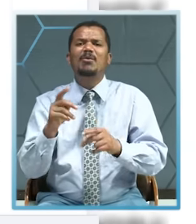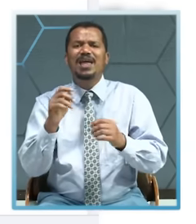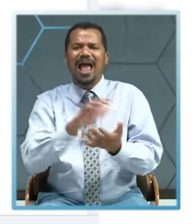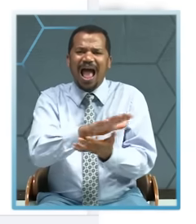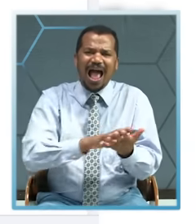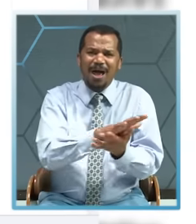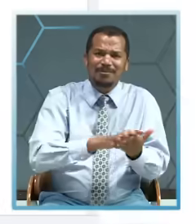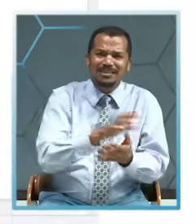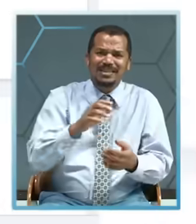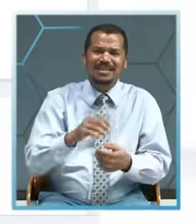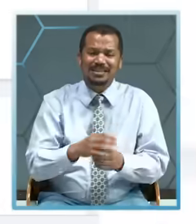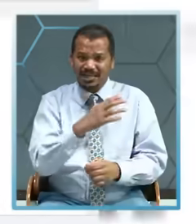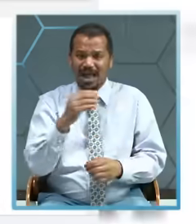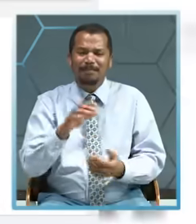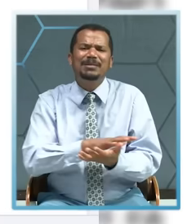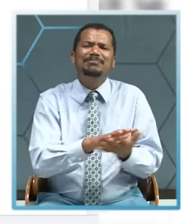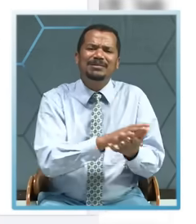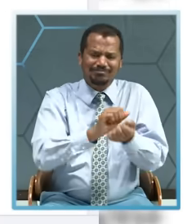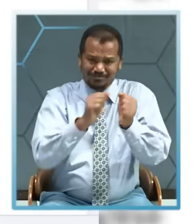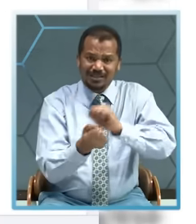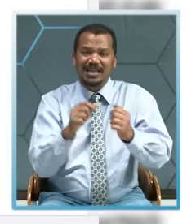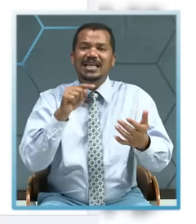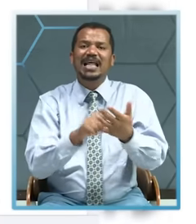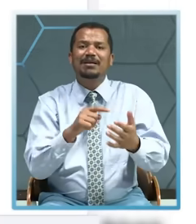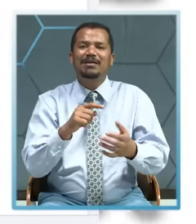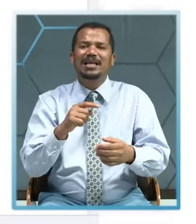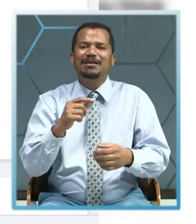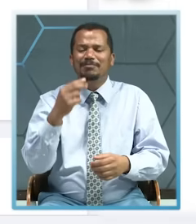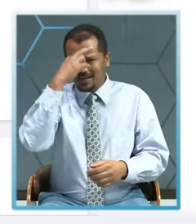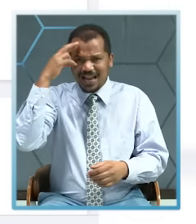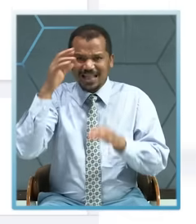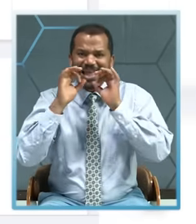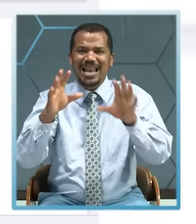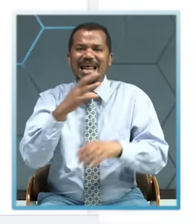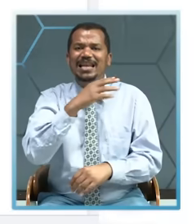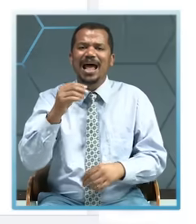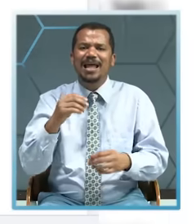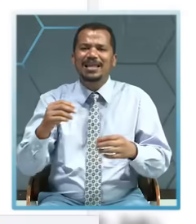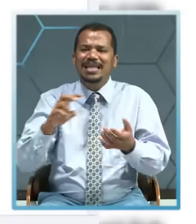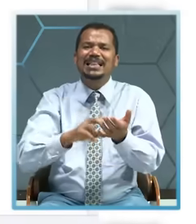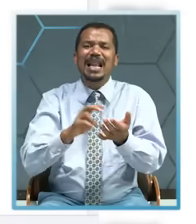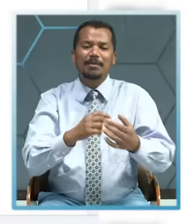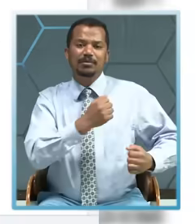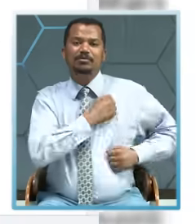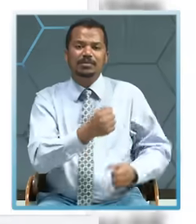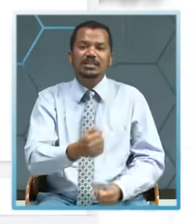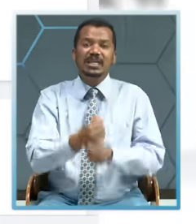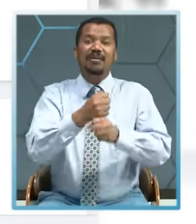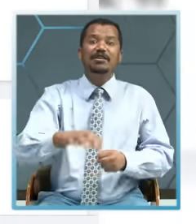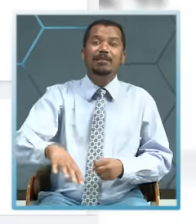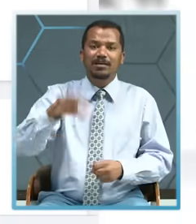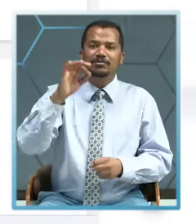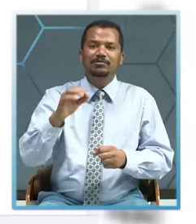ስትራቴጂያቸውም ህዝባዊ አመጽና ሁከቶች ወይም በጥፍቶች መቀየሪያ ነጥብ እንከን አልባና የተቀናጀ የተናበበ ትጥቅ